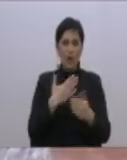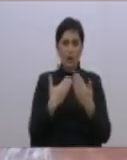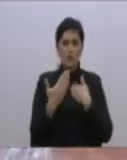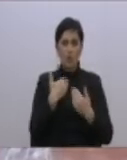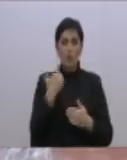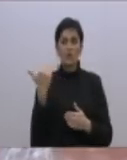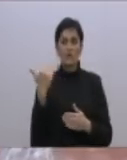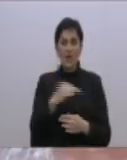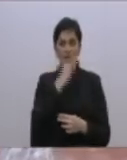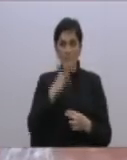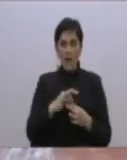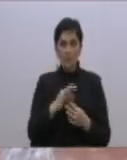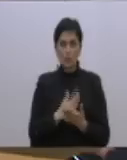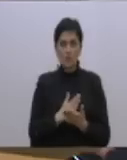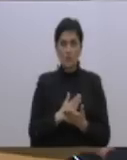պարալիզապաս